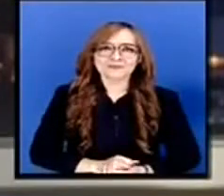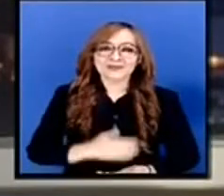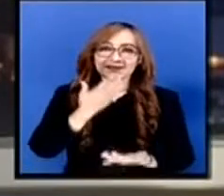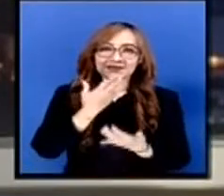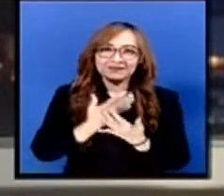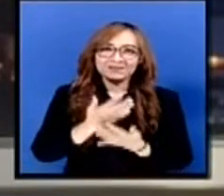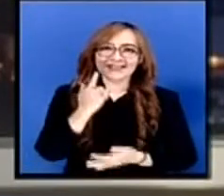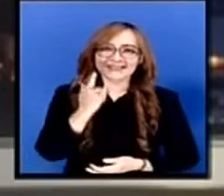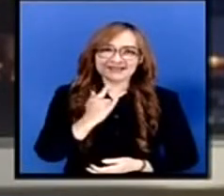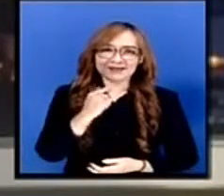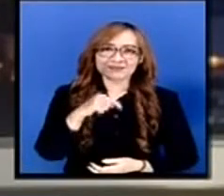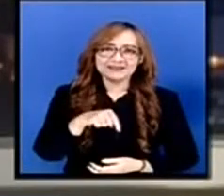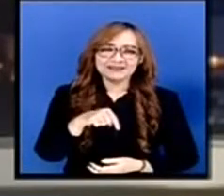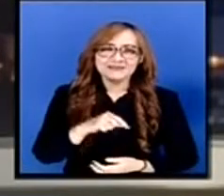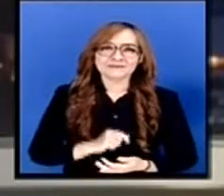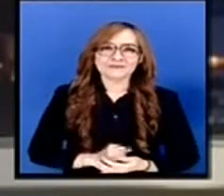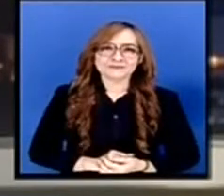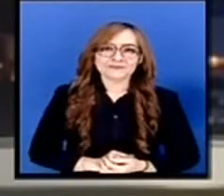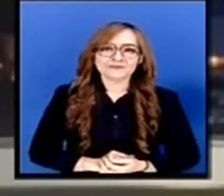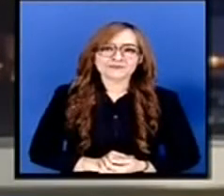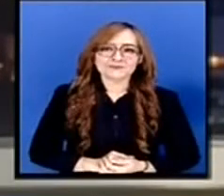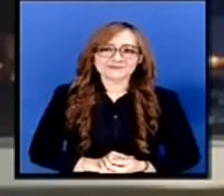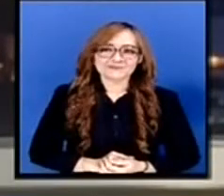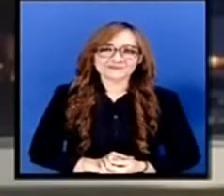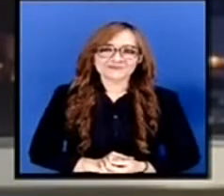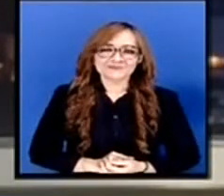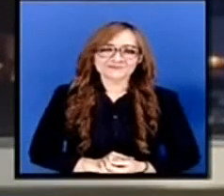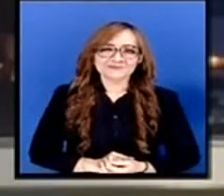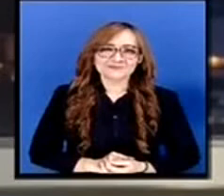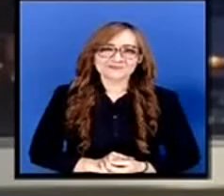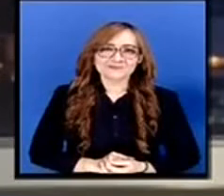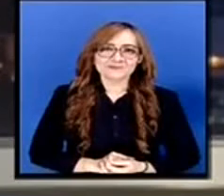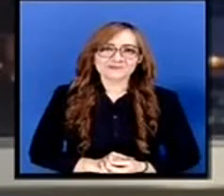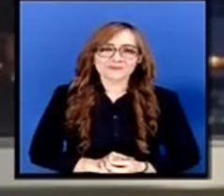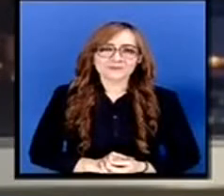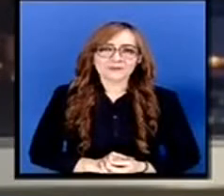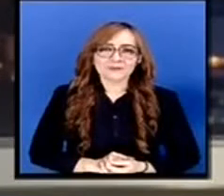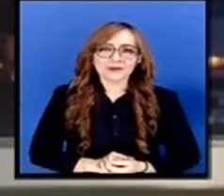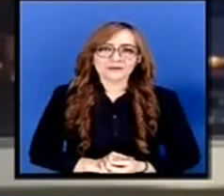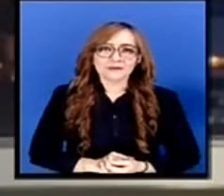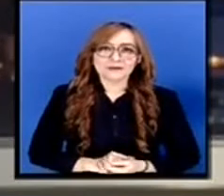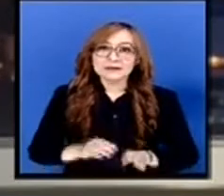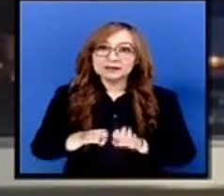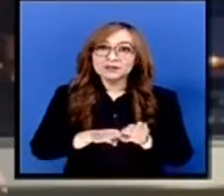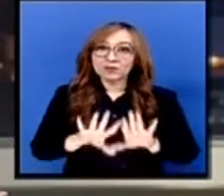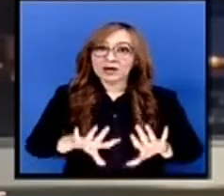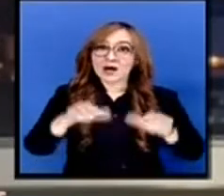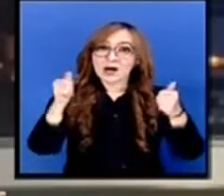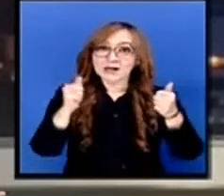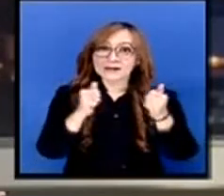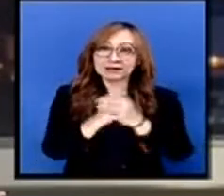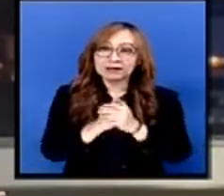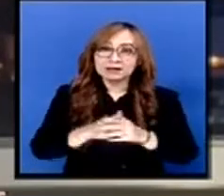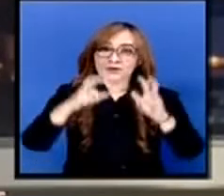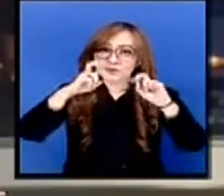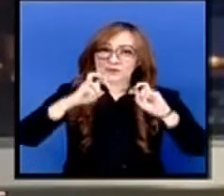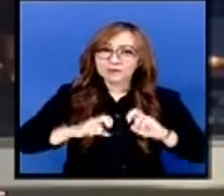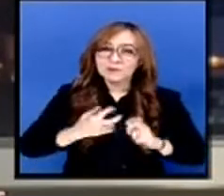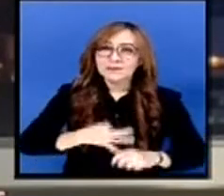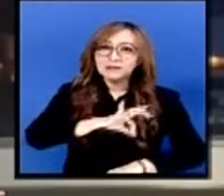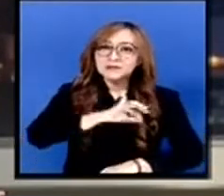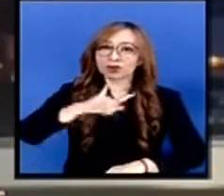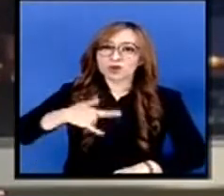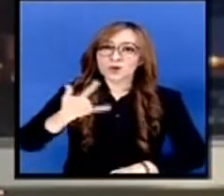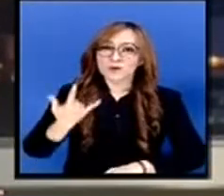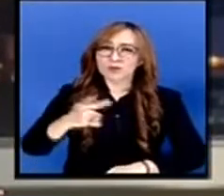Terima kasih Anda kembali menyaksikan Kabar Pagi bersama saya Jasmine Rahmadi. Pemirsa, berdasarkan hasil survei, Presiden Republik Indonesia Joko